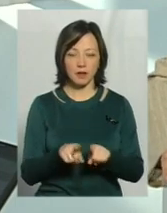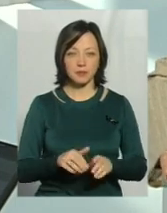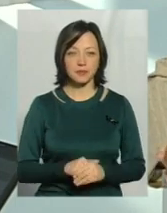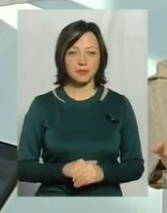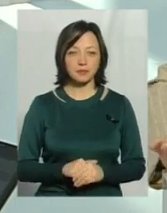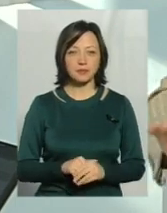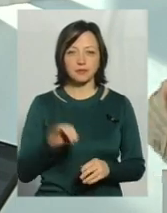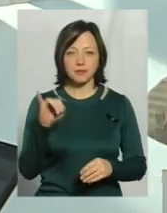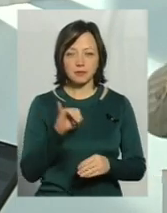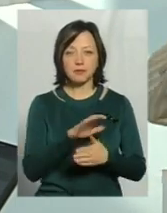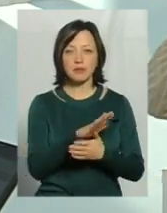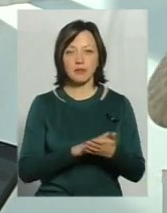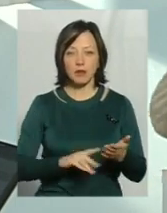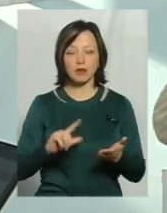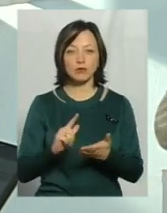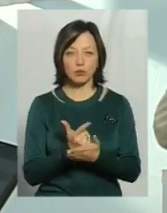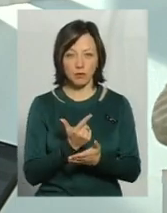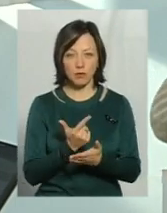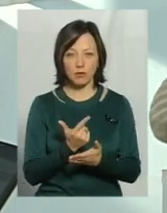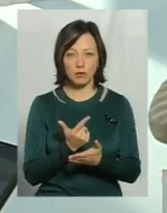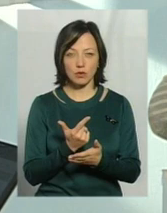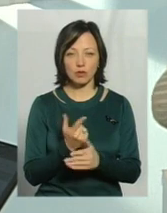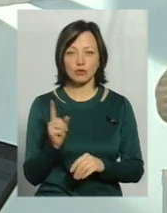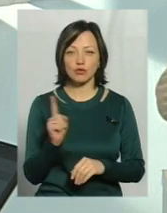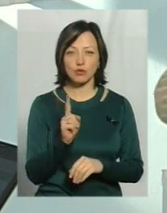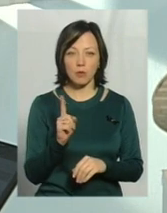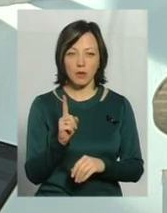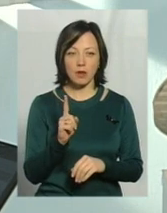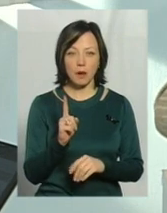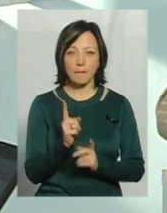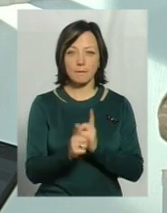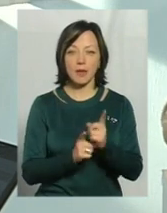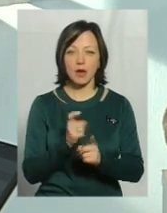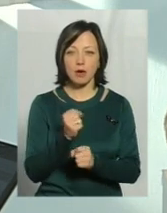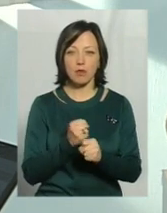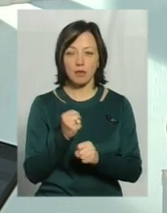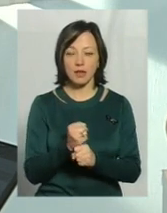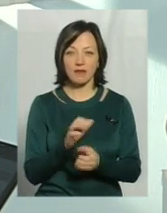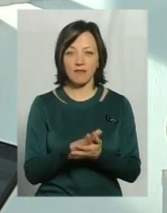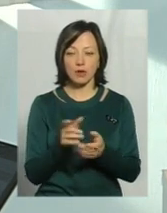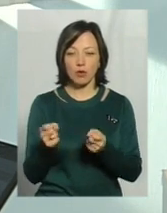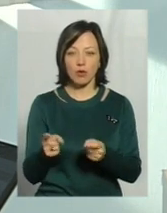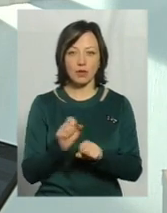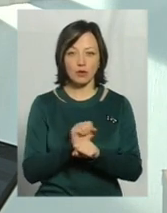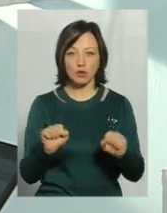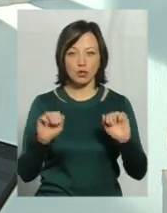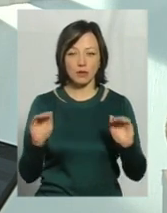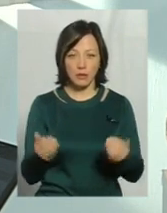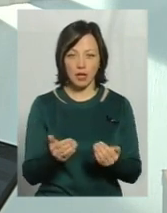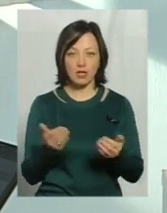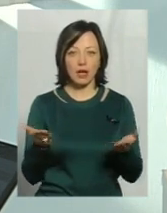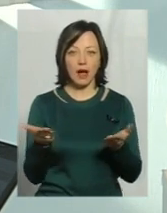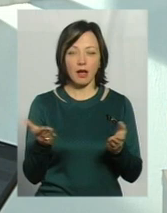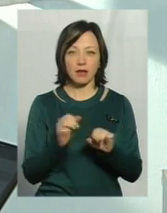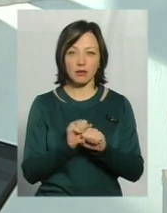І далі знову ж йде, щоб, значить, переробити ті відходи, які не можна зменшити, і які не